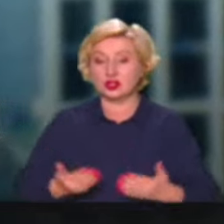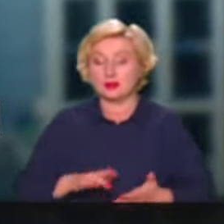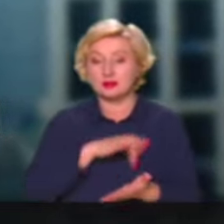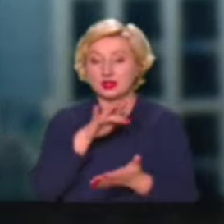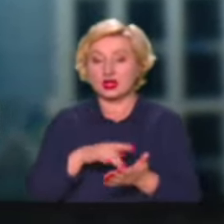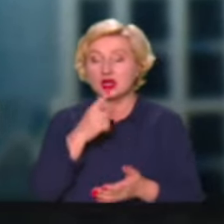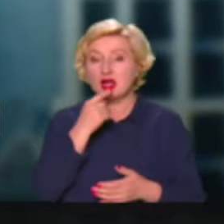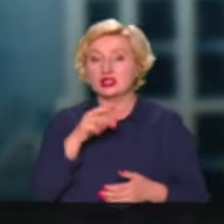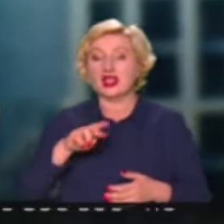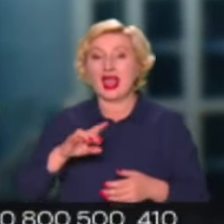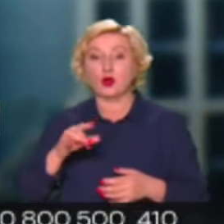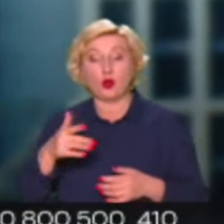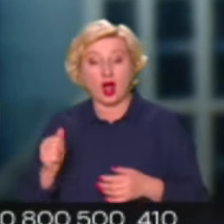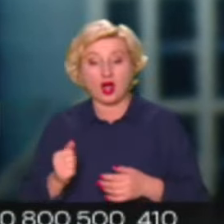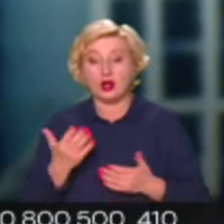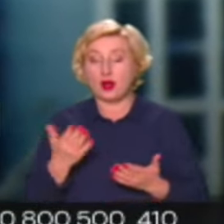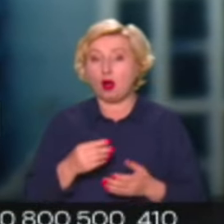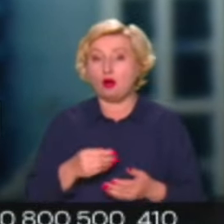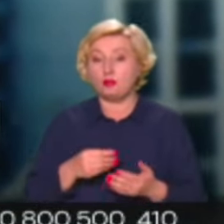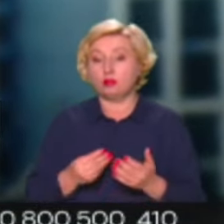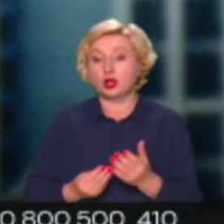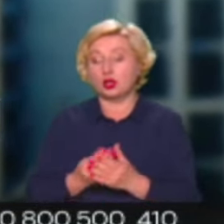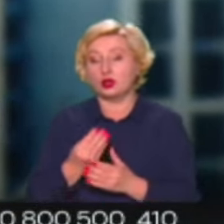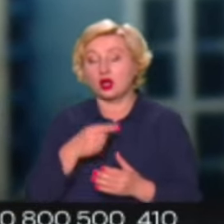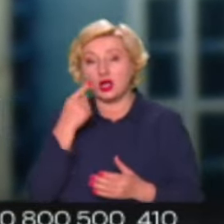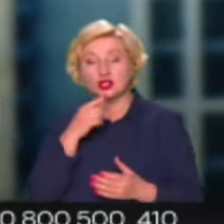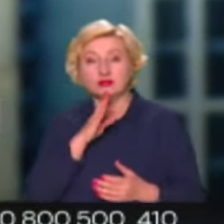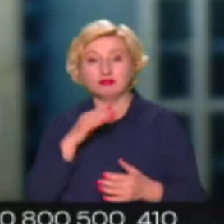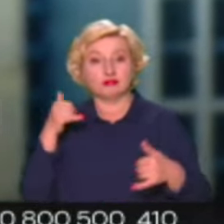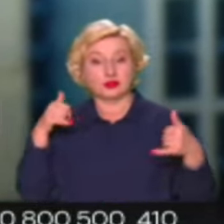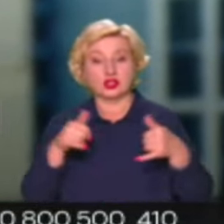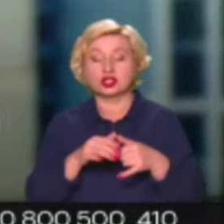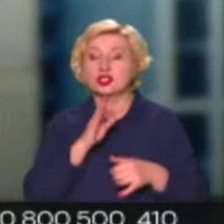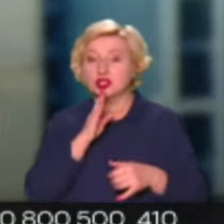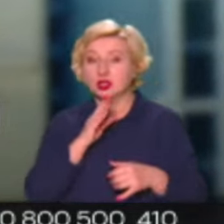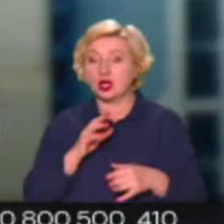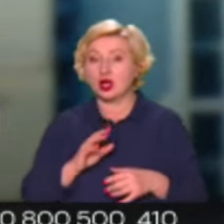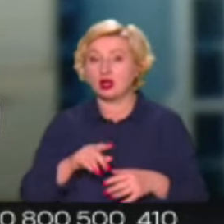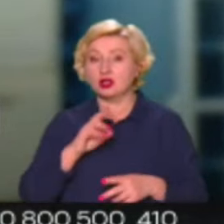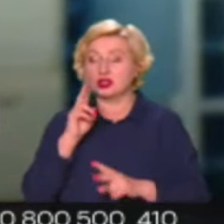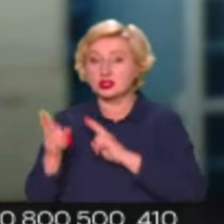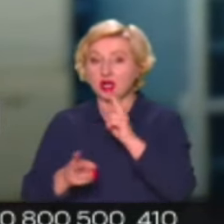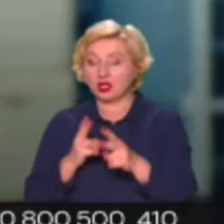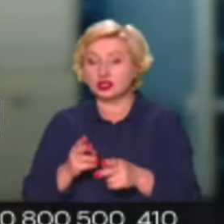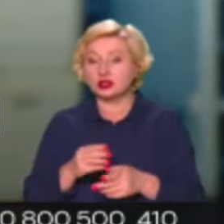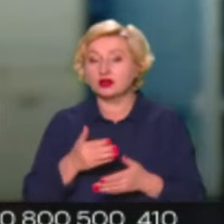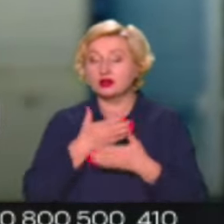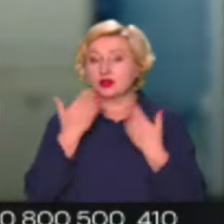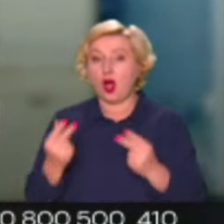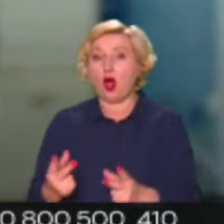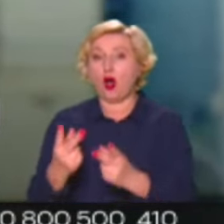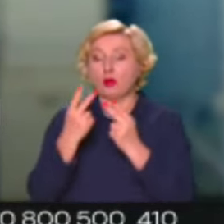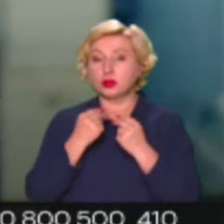Красна Яруга, яка оприлюднила, яка каже, що жінка загарбника скаржиться на відсутність обіцяних